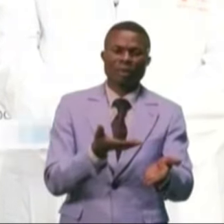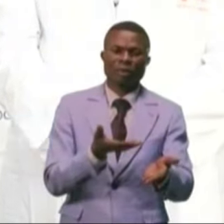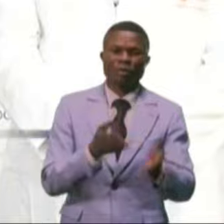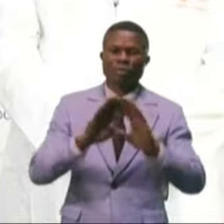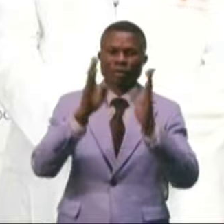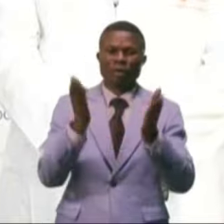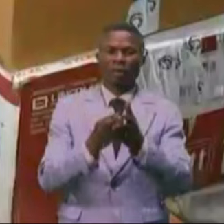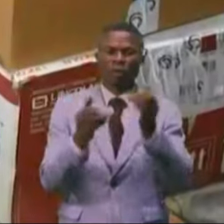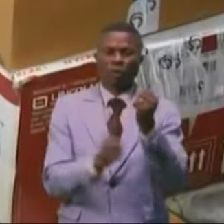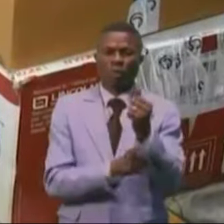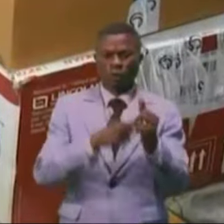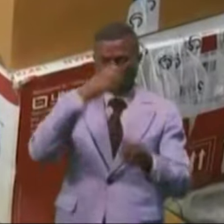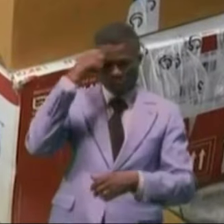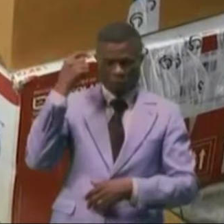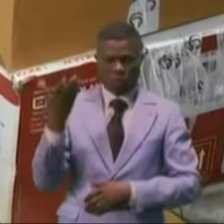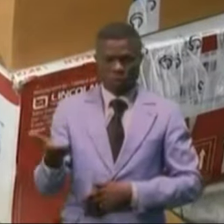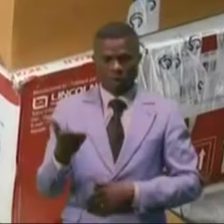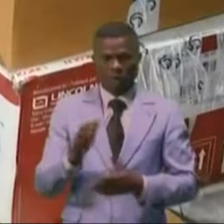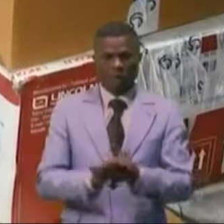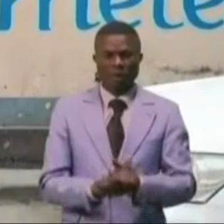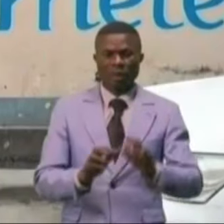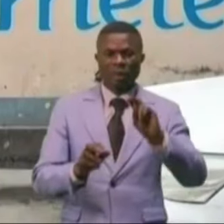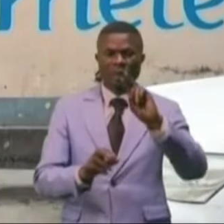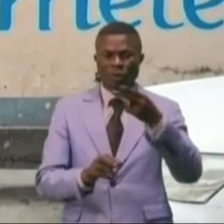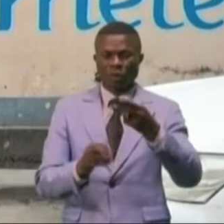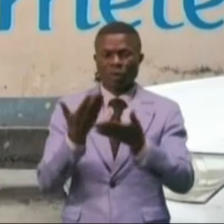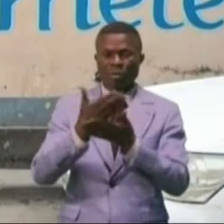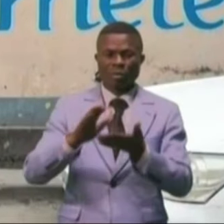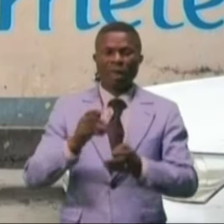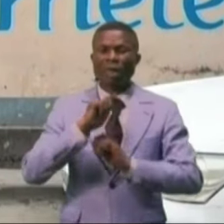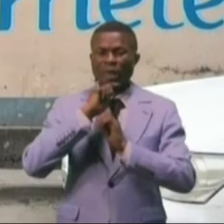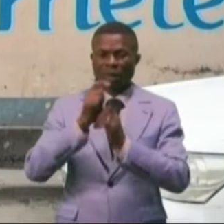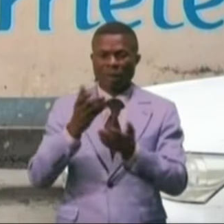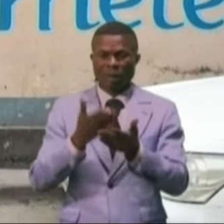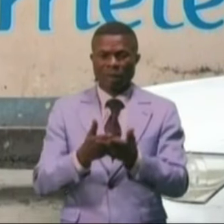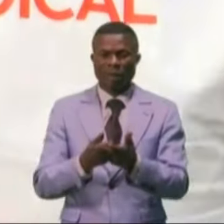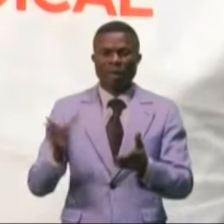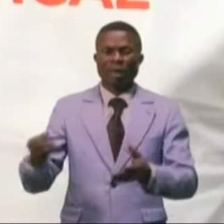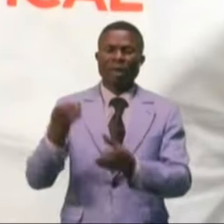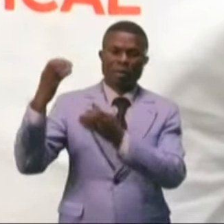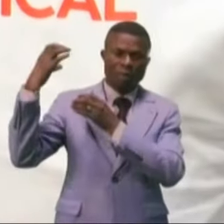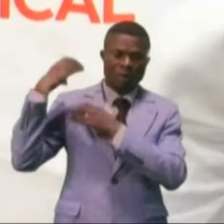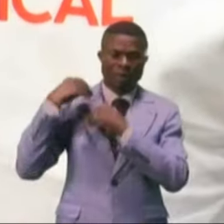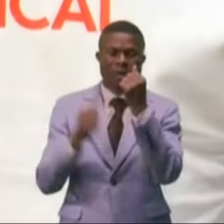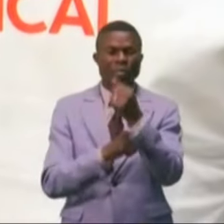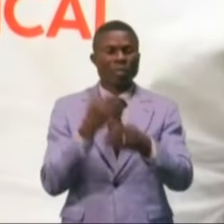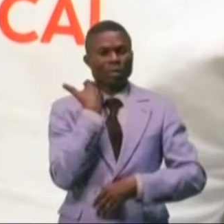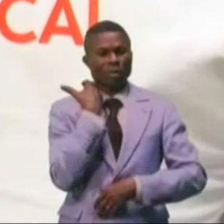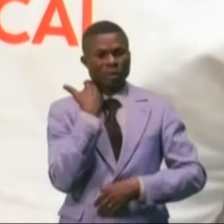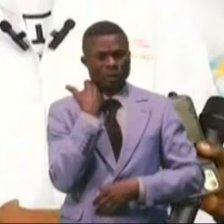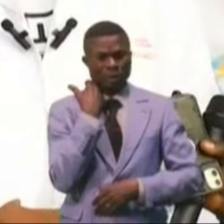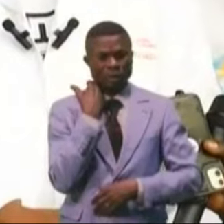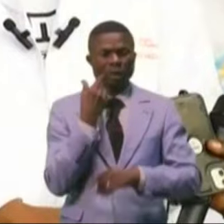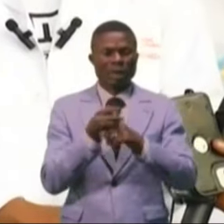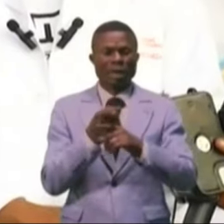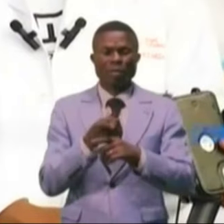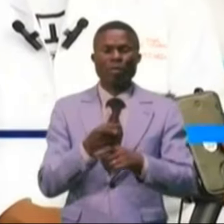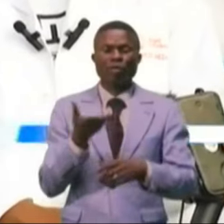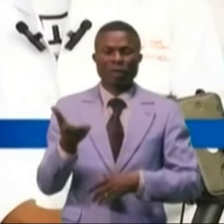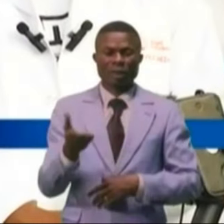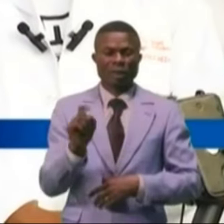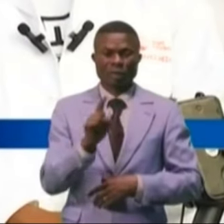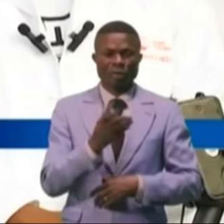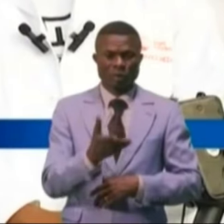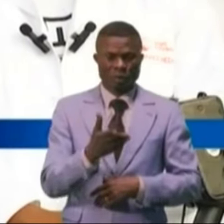personnes vulnérables. Le second volet de cette assistance concerne la prise en charge des maladies d'origine hydrique. Nous avons d'abord fait